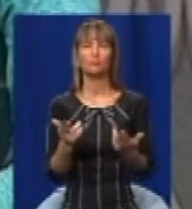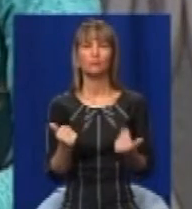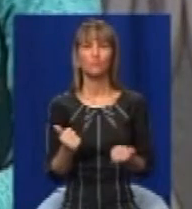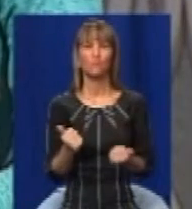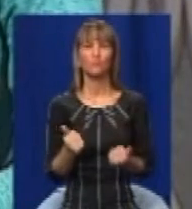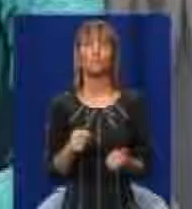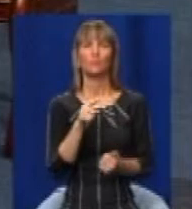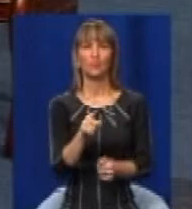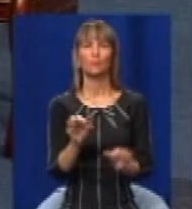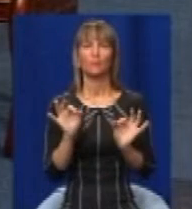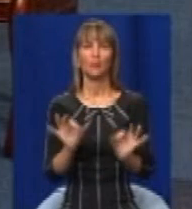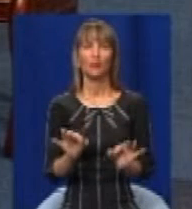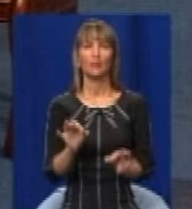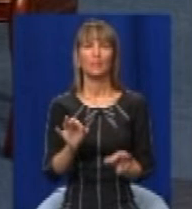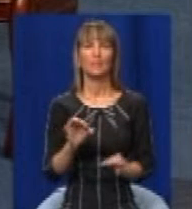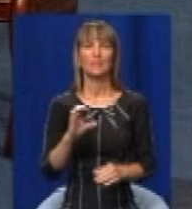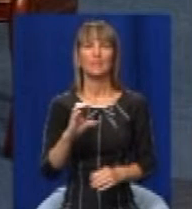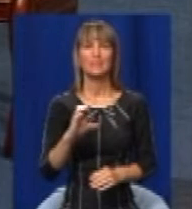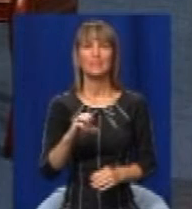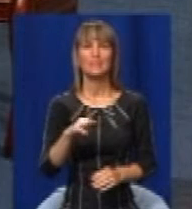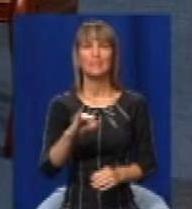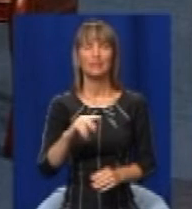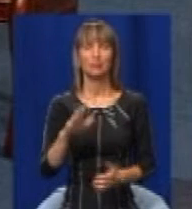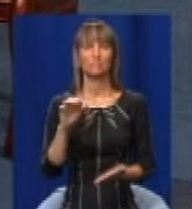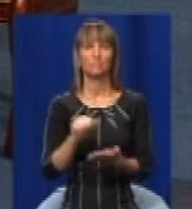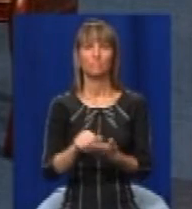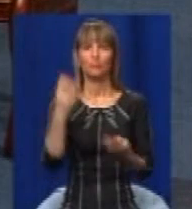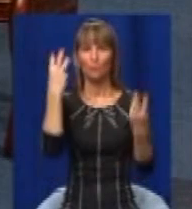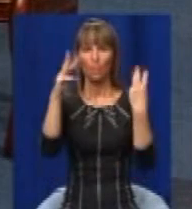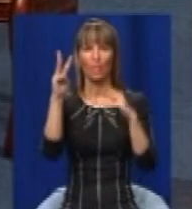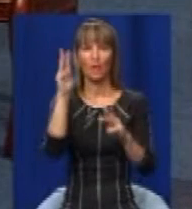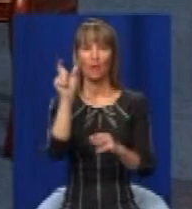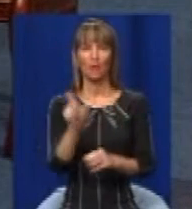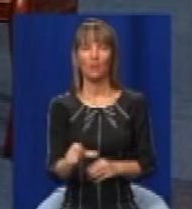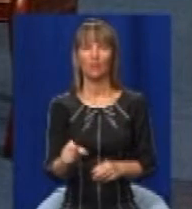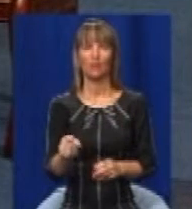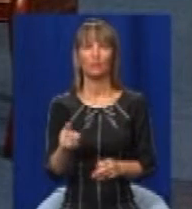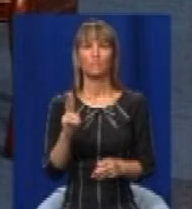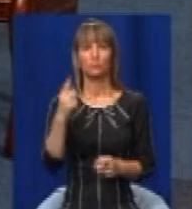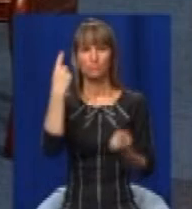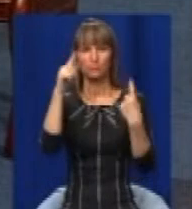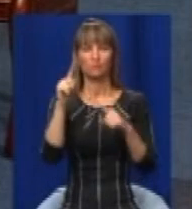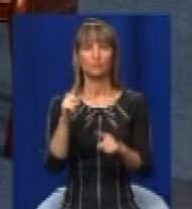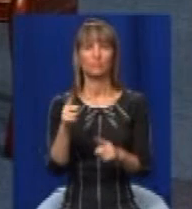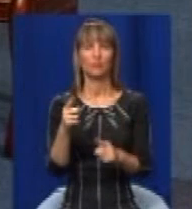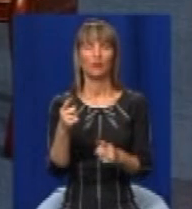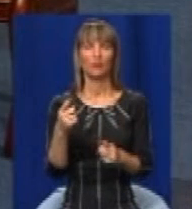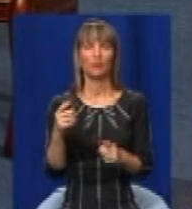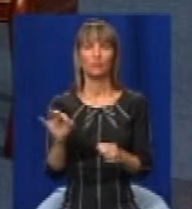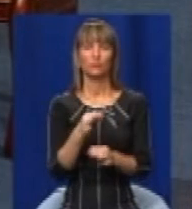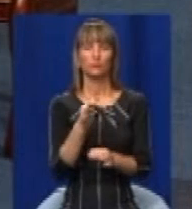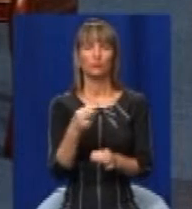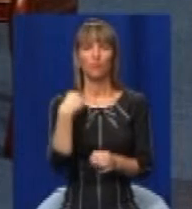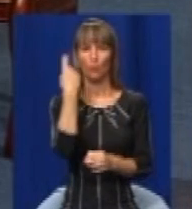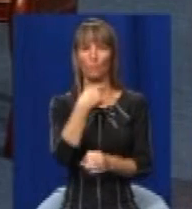цілком абсолютно права. А стилем займаються модельєри, дизайнери, ну і взагалі ті люди, котрі створюють якісь певні образи. А які